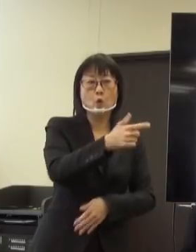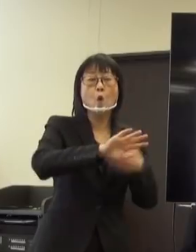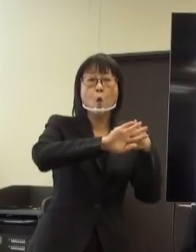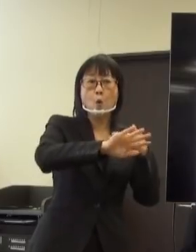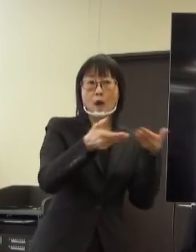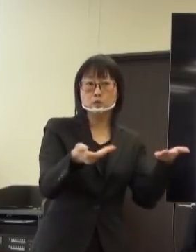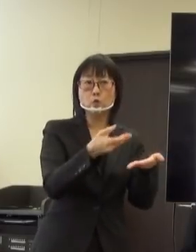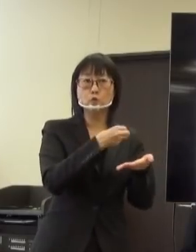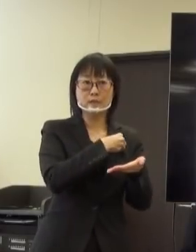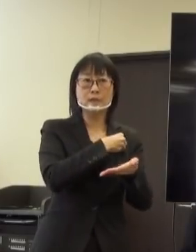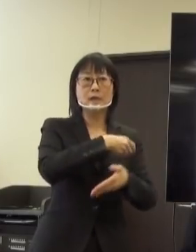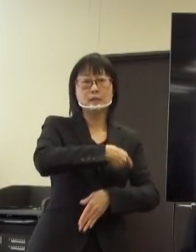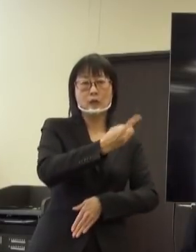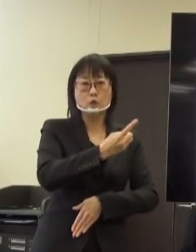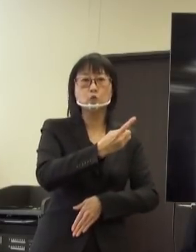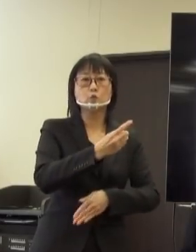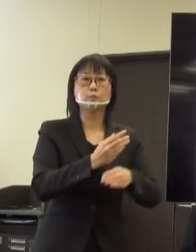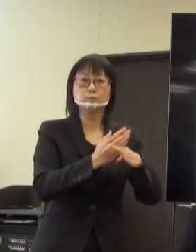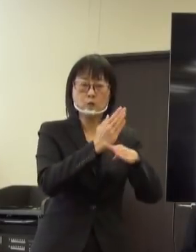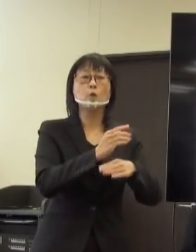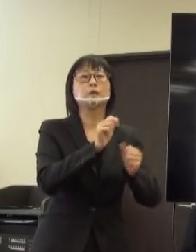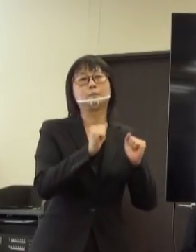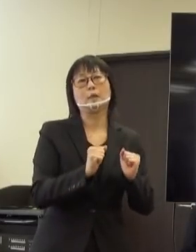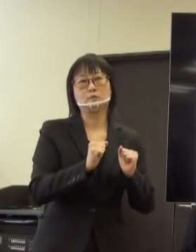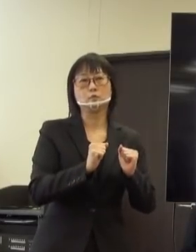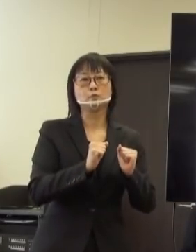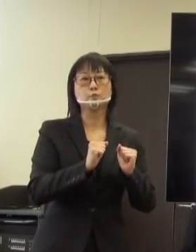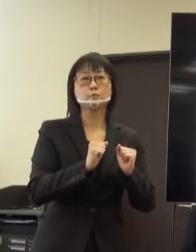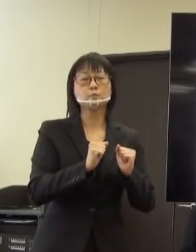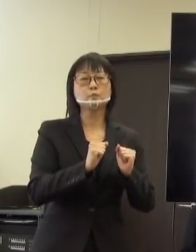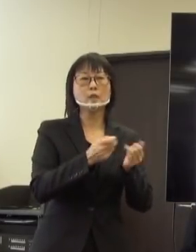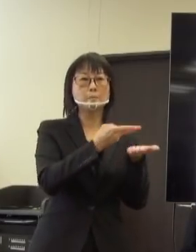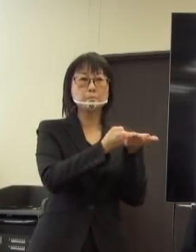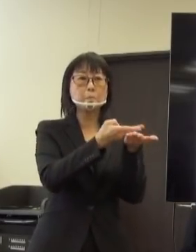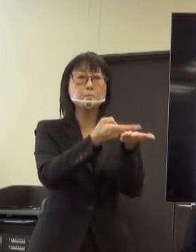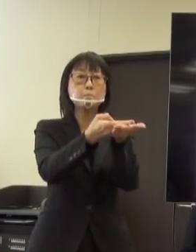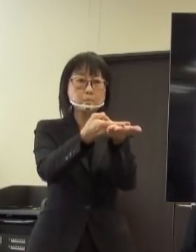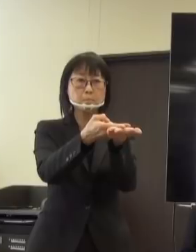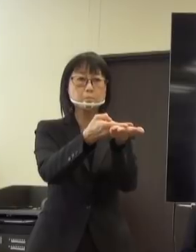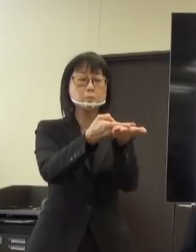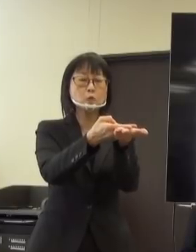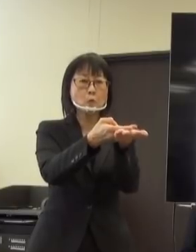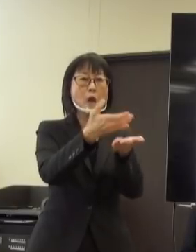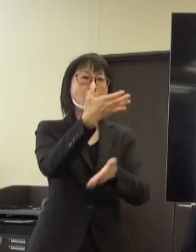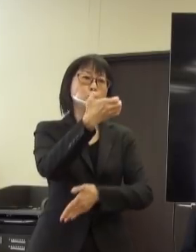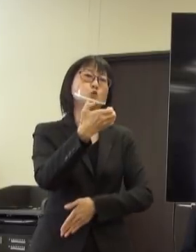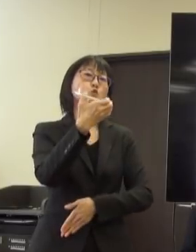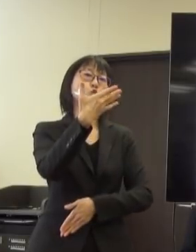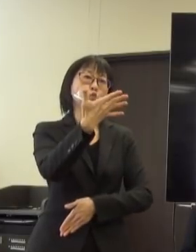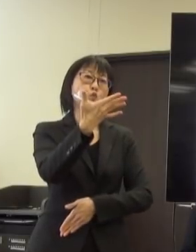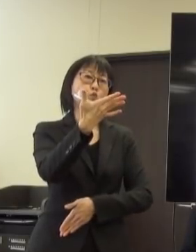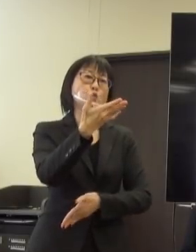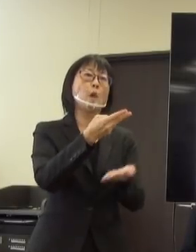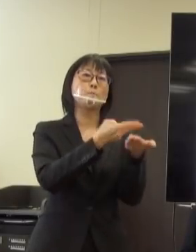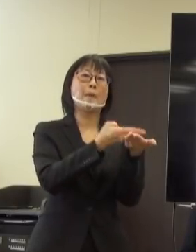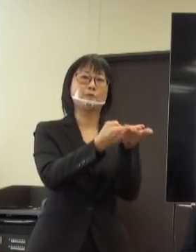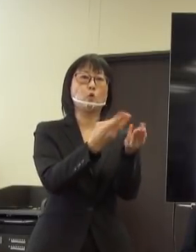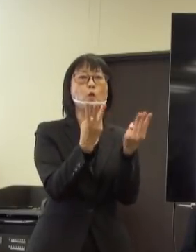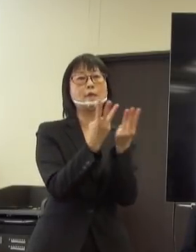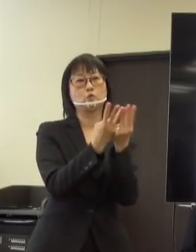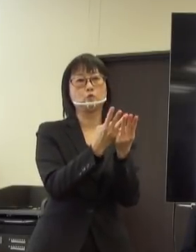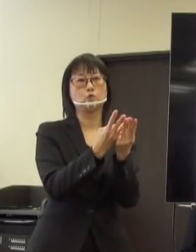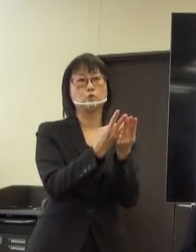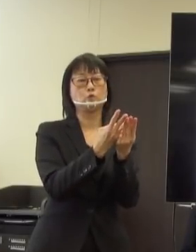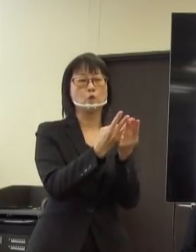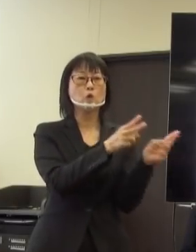になっております。で、病院のベッド数はですね、99床ありますが、現在